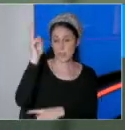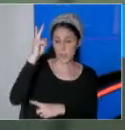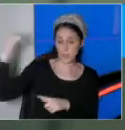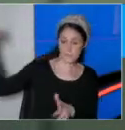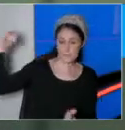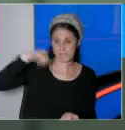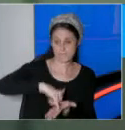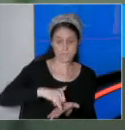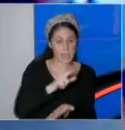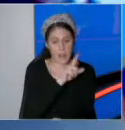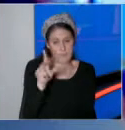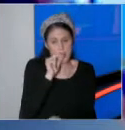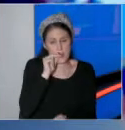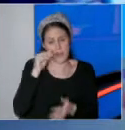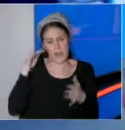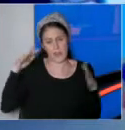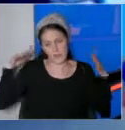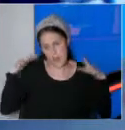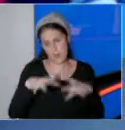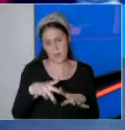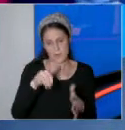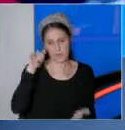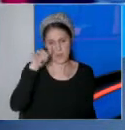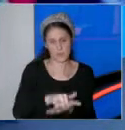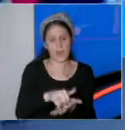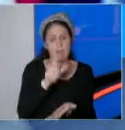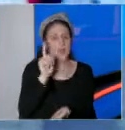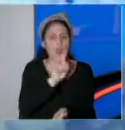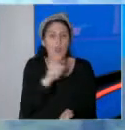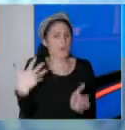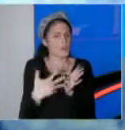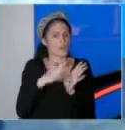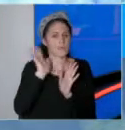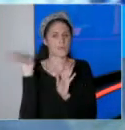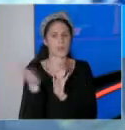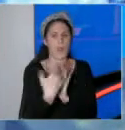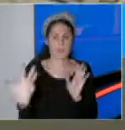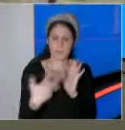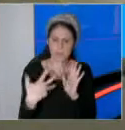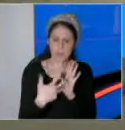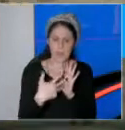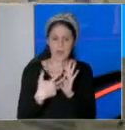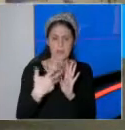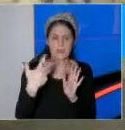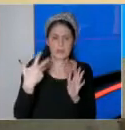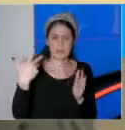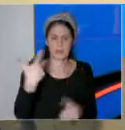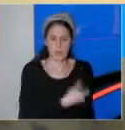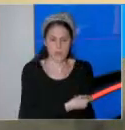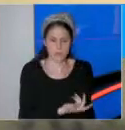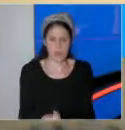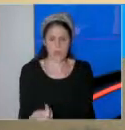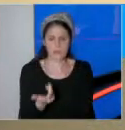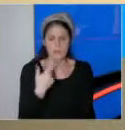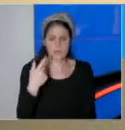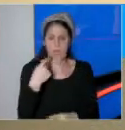מדבר על ההתקהלויות הבלתי סבירות, אבל שלא בודקים את כולם לבדיקת PCR, בדיקת קורונה, ואומרים לכולם,